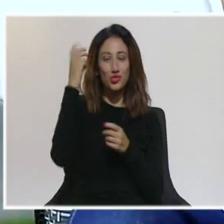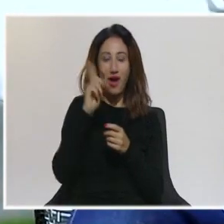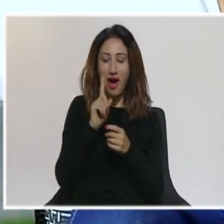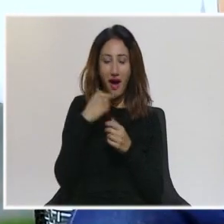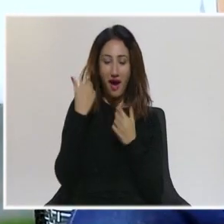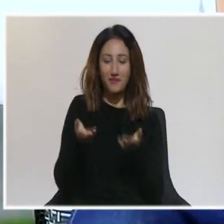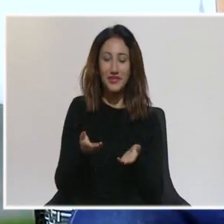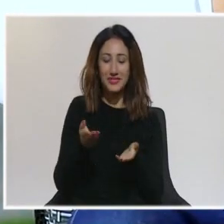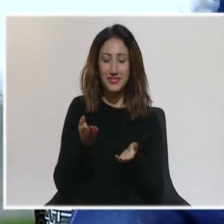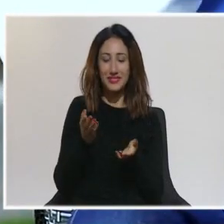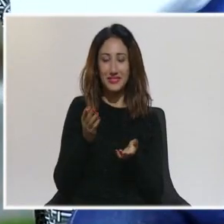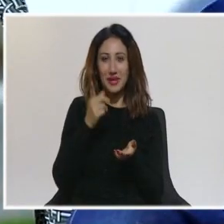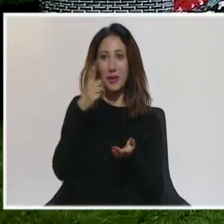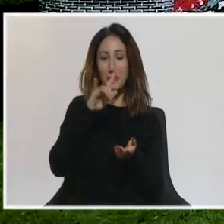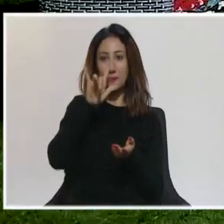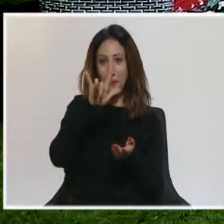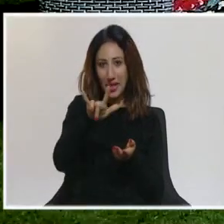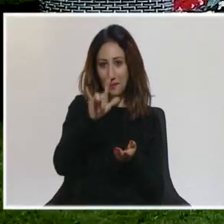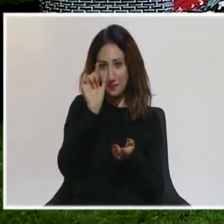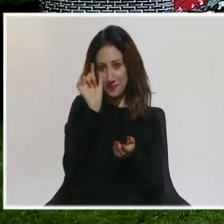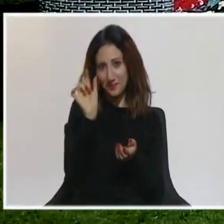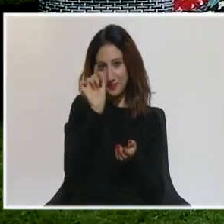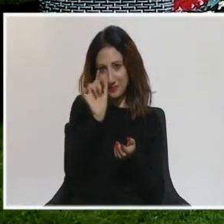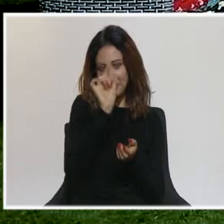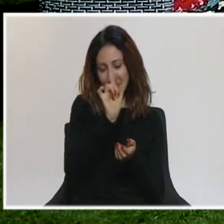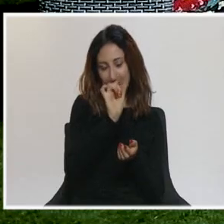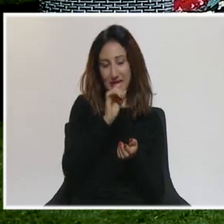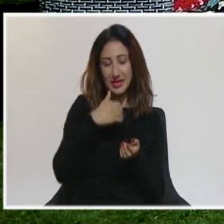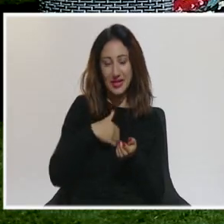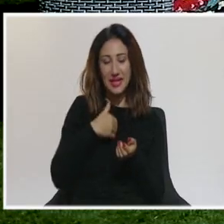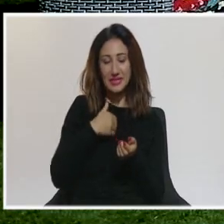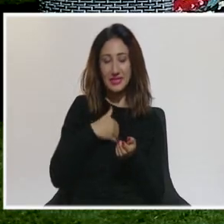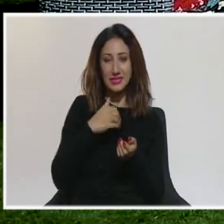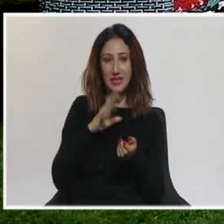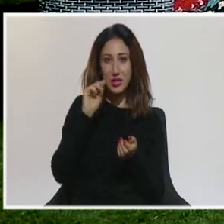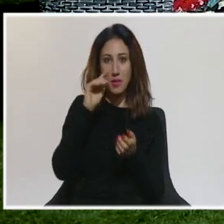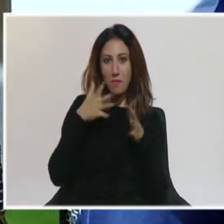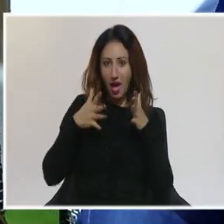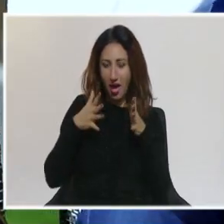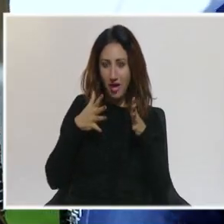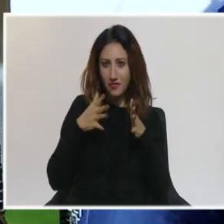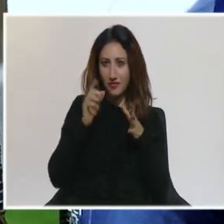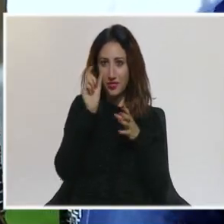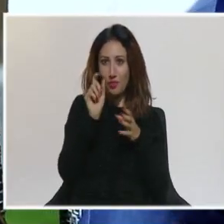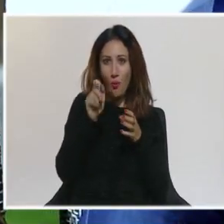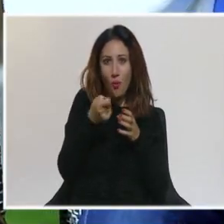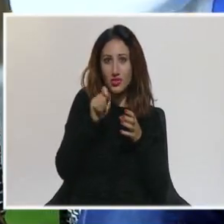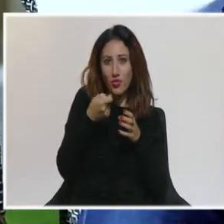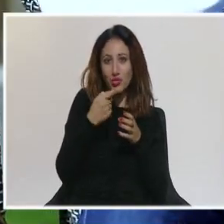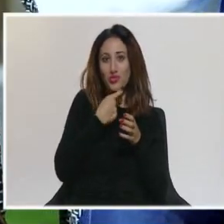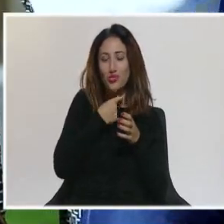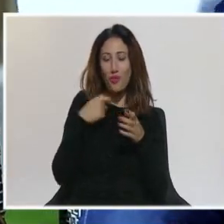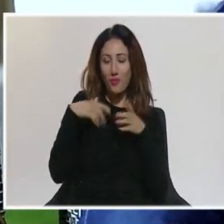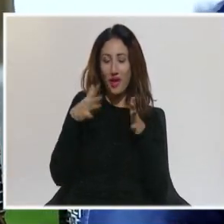المسلسل كله فهي ايه تاخد ايه بالحس كده ان في مشهد رعب جاي تقول لي وطي وطي الله